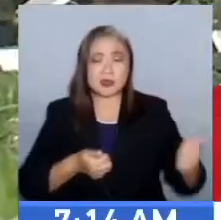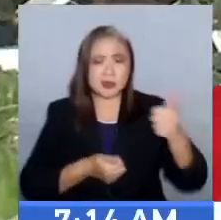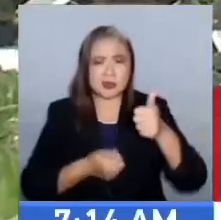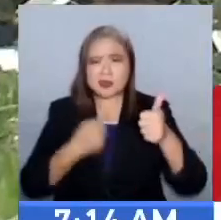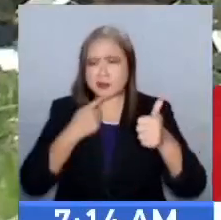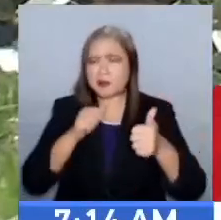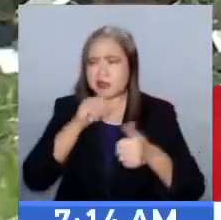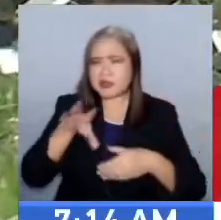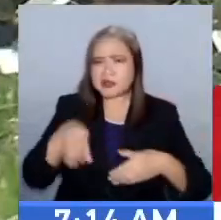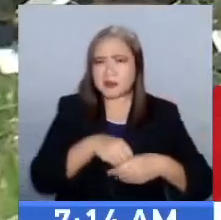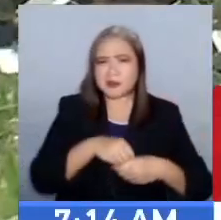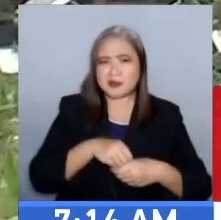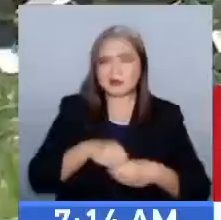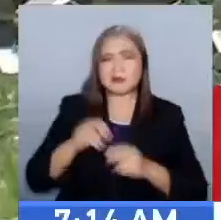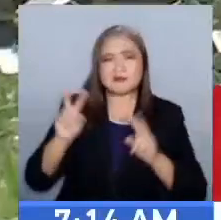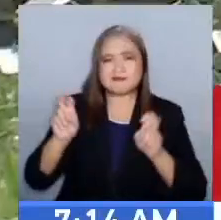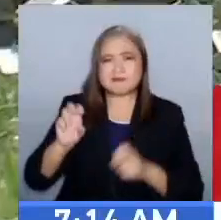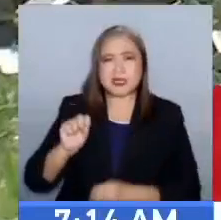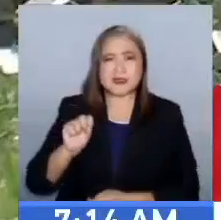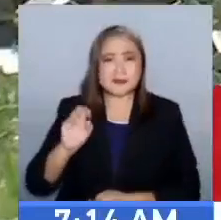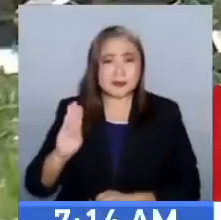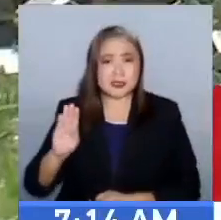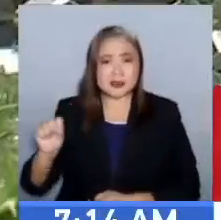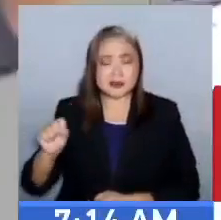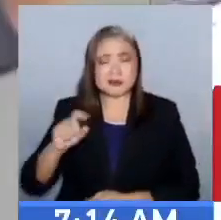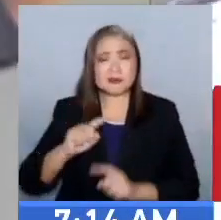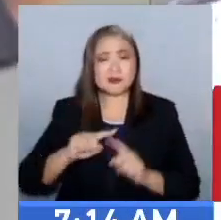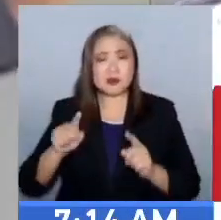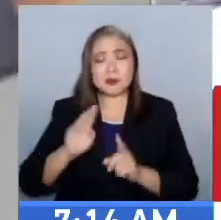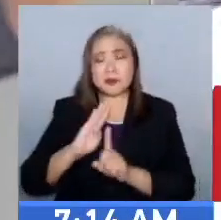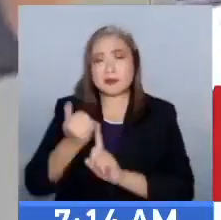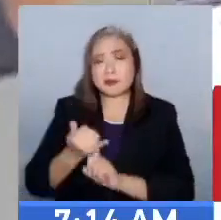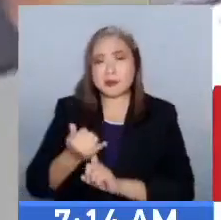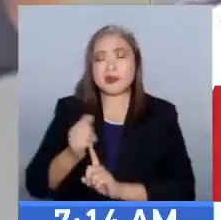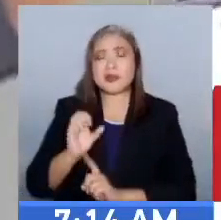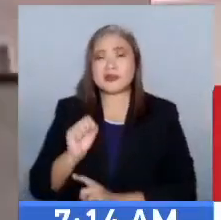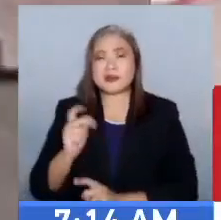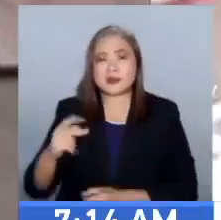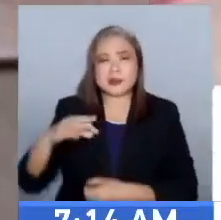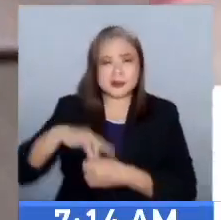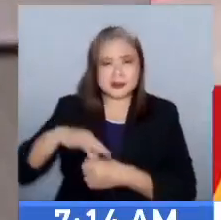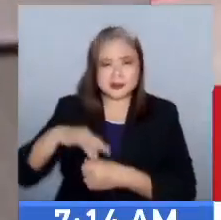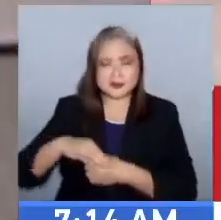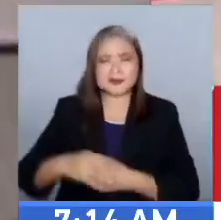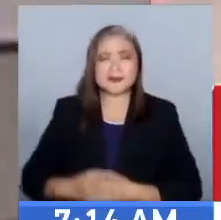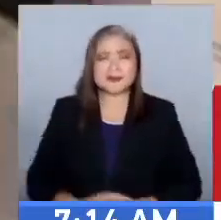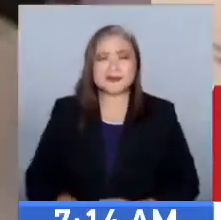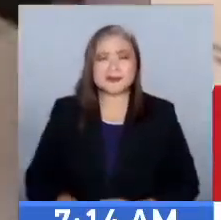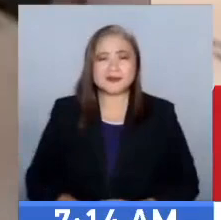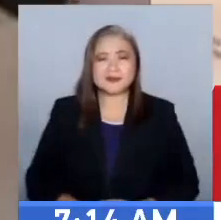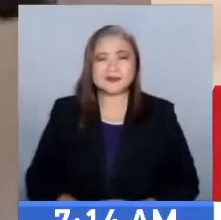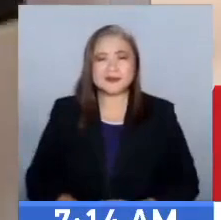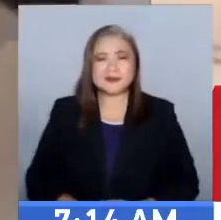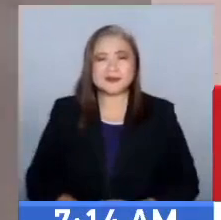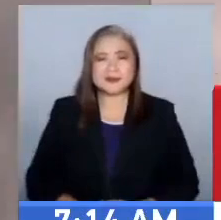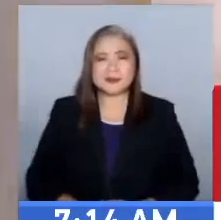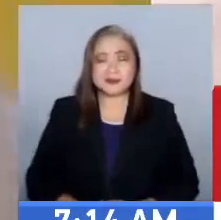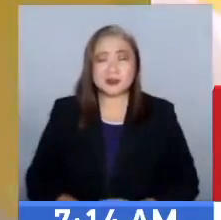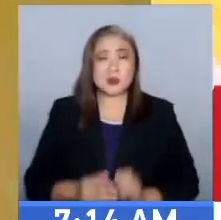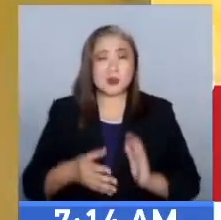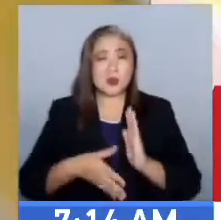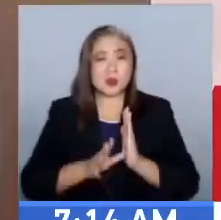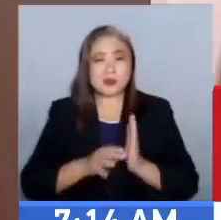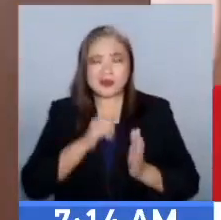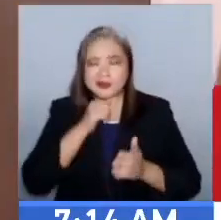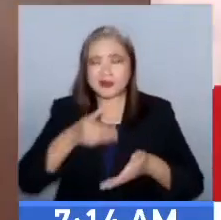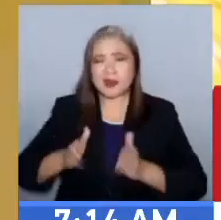Service Incorporated sa paghahanda sa barangay at sangguniang kabataan elections. Samantala, hindi pinagbigyan ng COMELEC and Bank ang hiling ng Department of